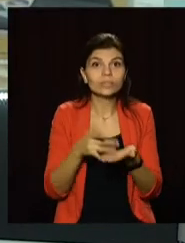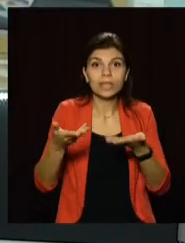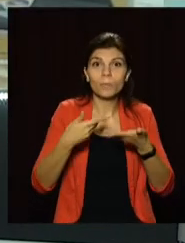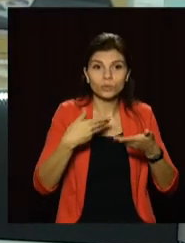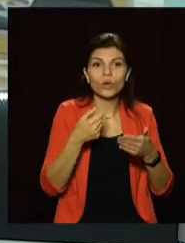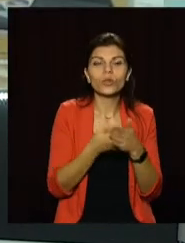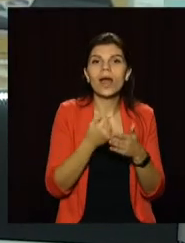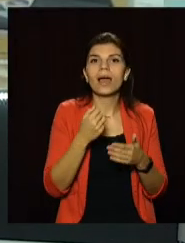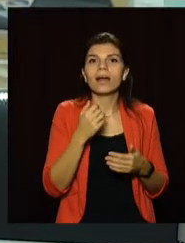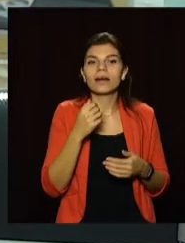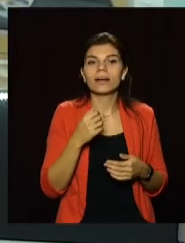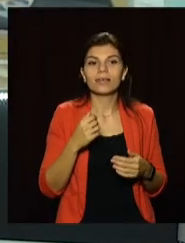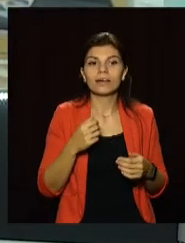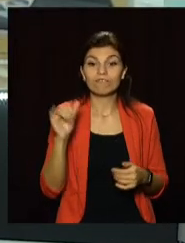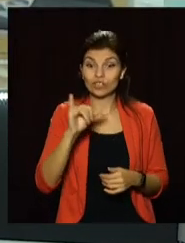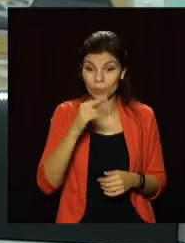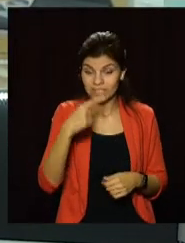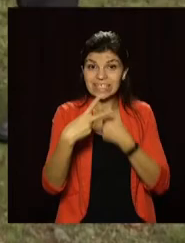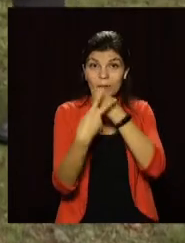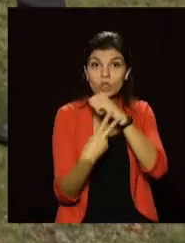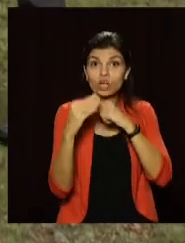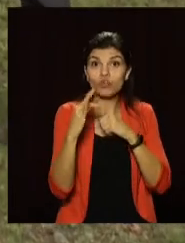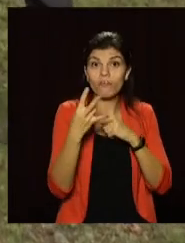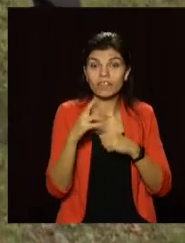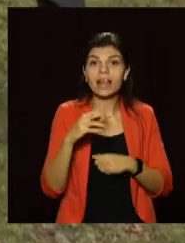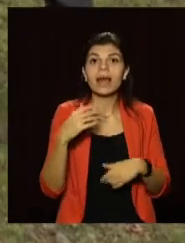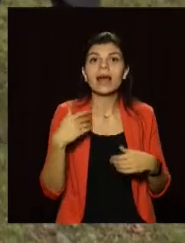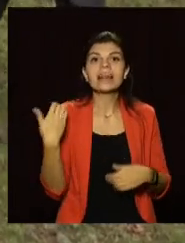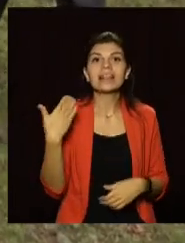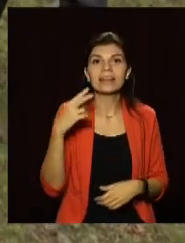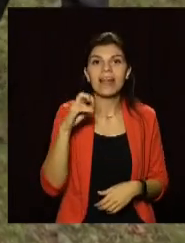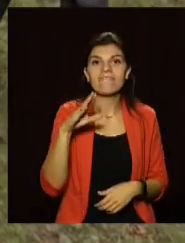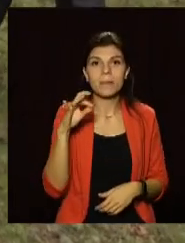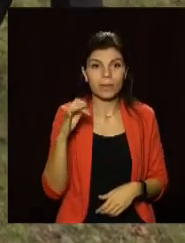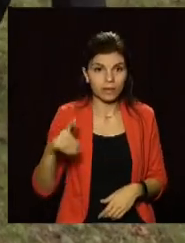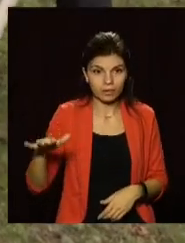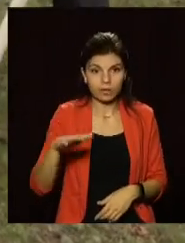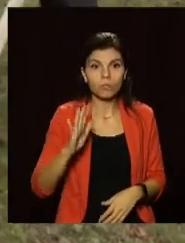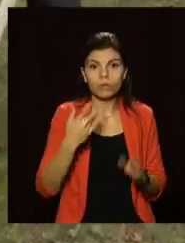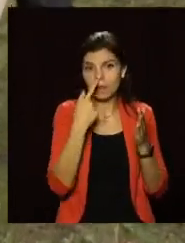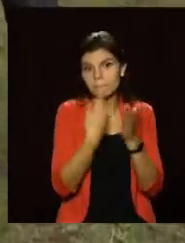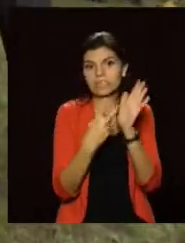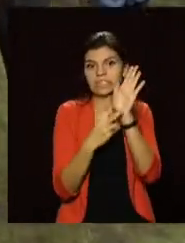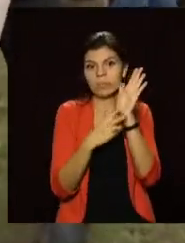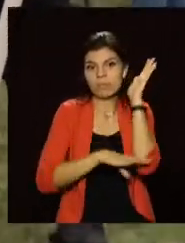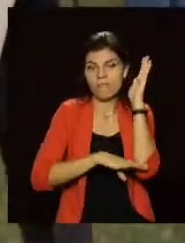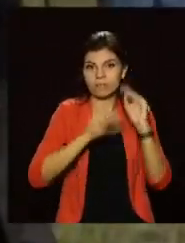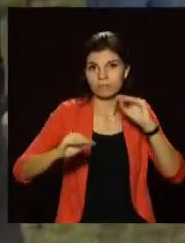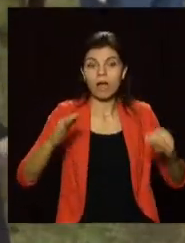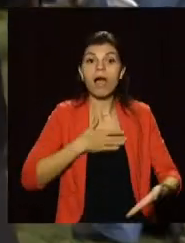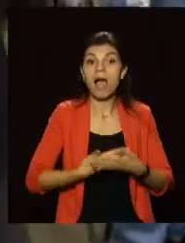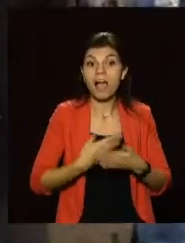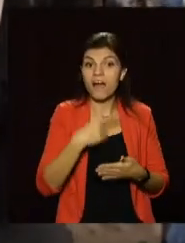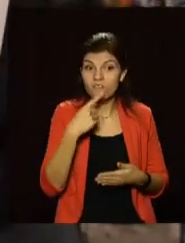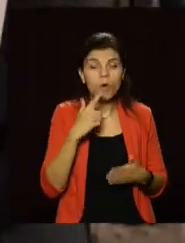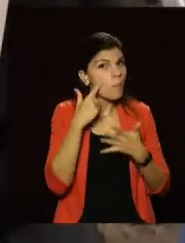запрошують до екологічної акції. В суботу, 17 жовтня, на лівому березі міста планують висадити до 7 сотень дерев. Активісти